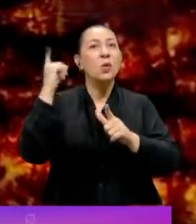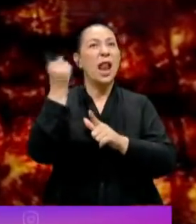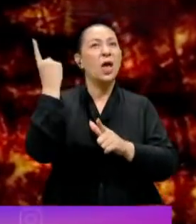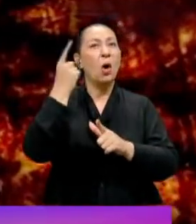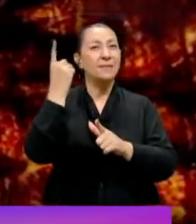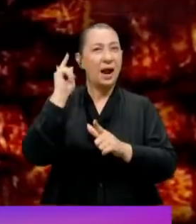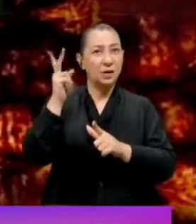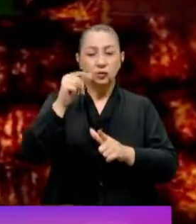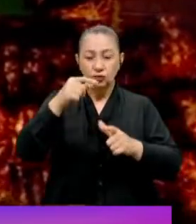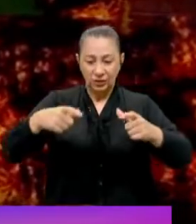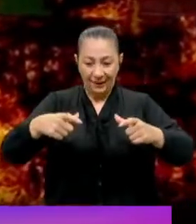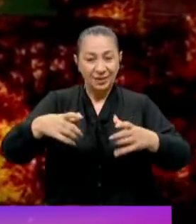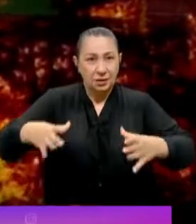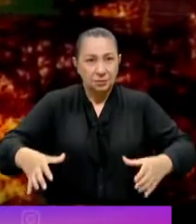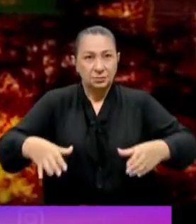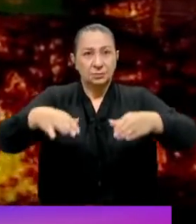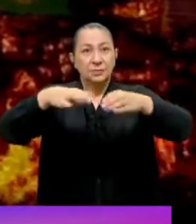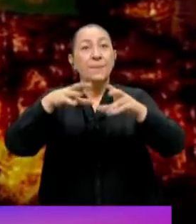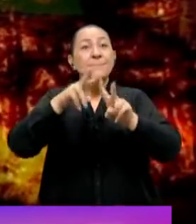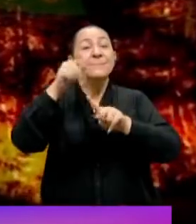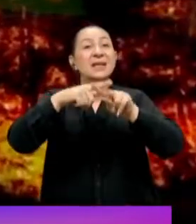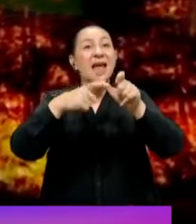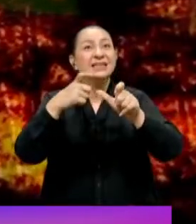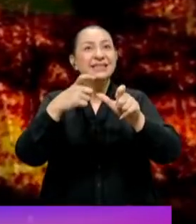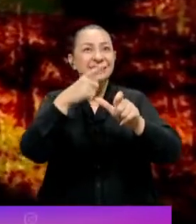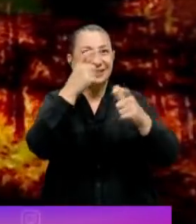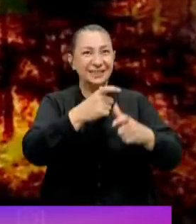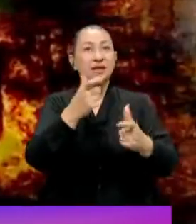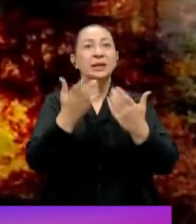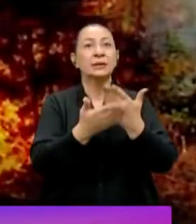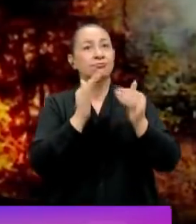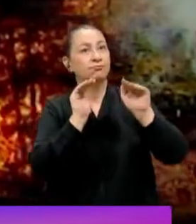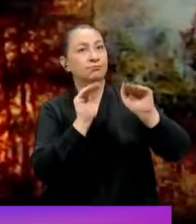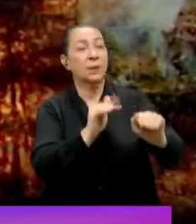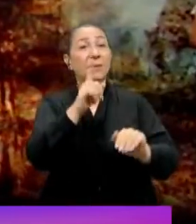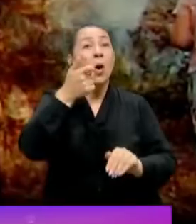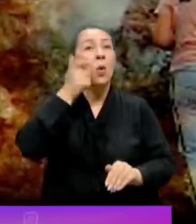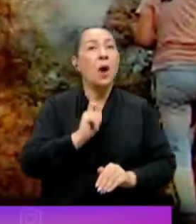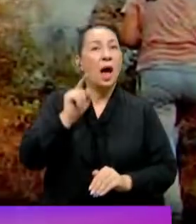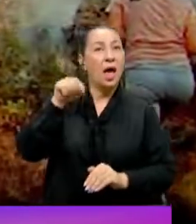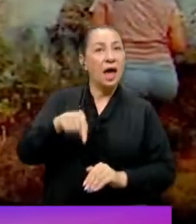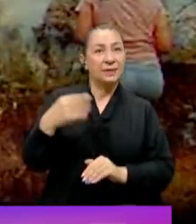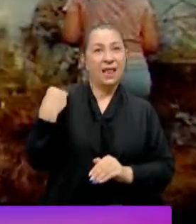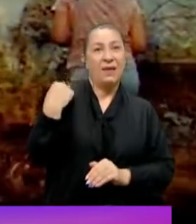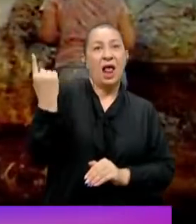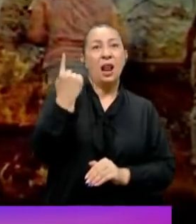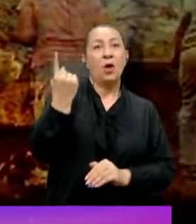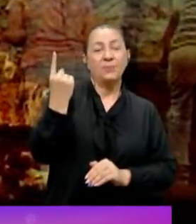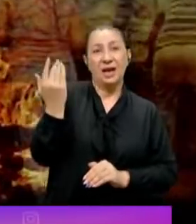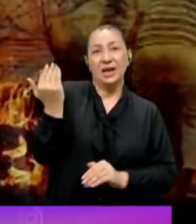tipi helikopterin su sepeti takılarak Milas'ta çalışmalara katıldığını öğrendik. Bir de Ukrayna'dan bir yeni